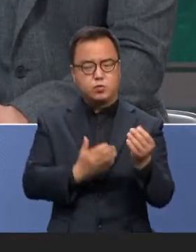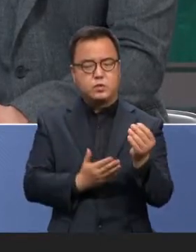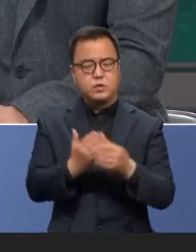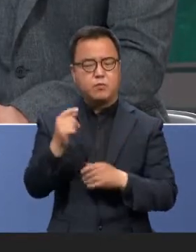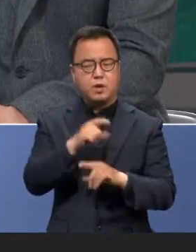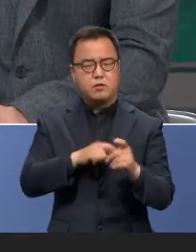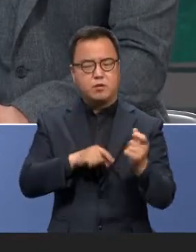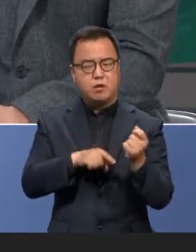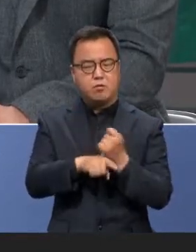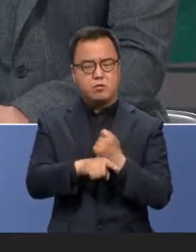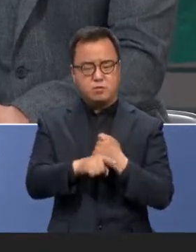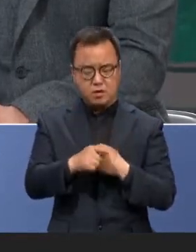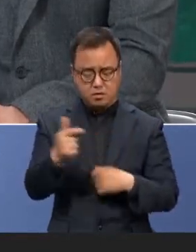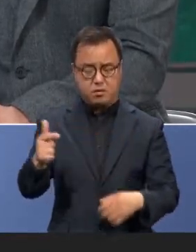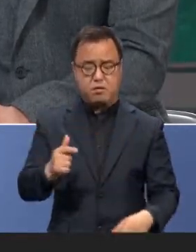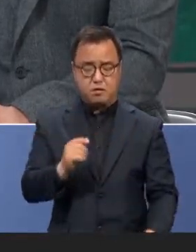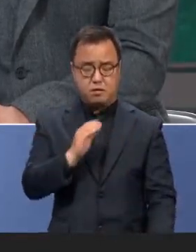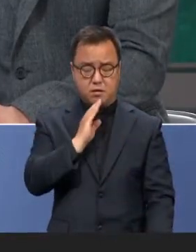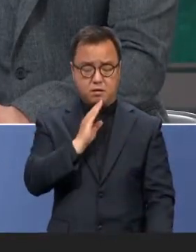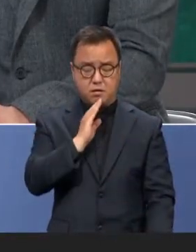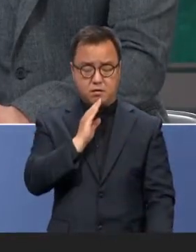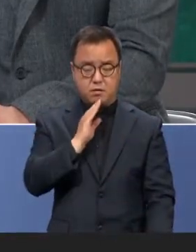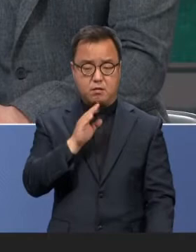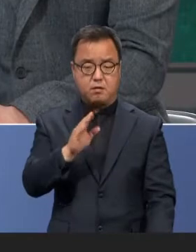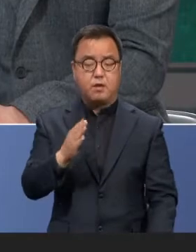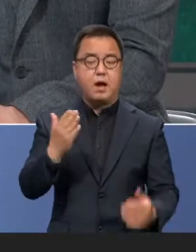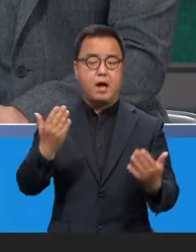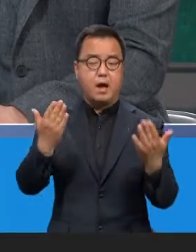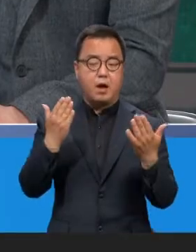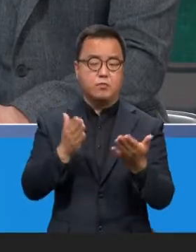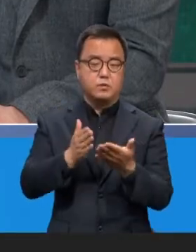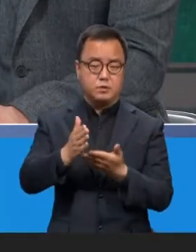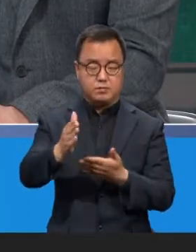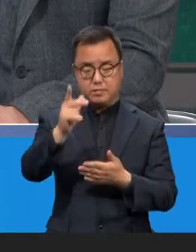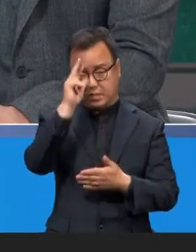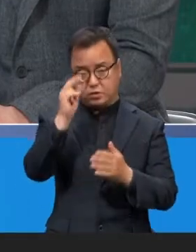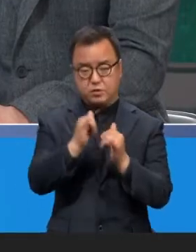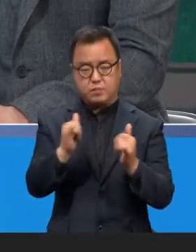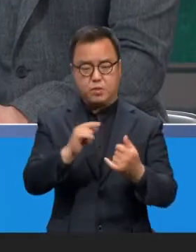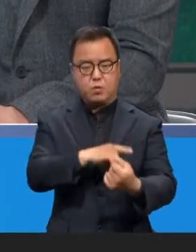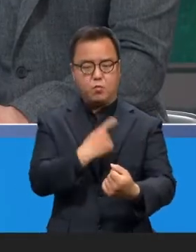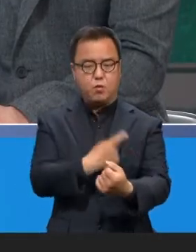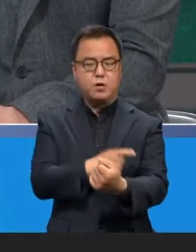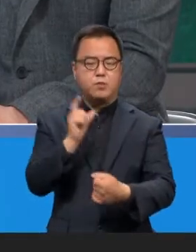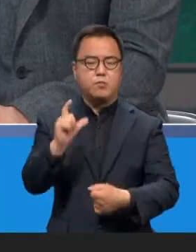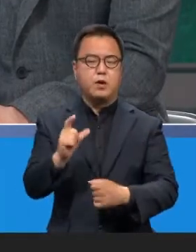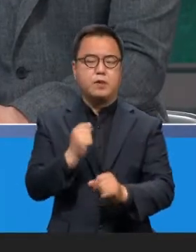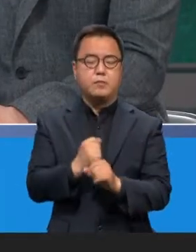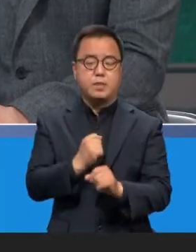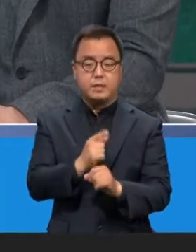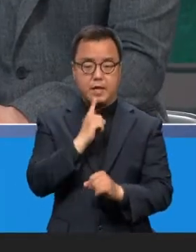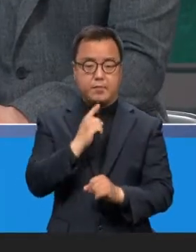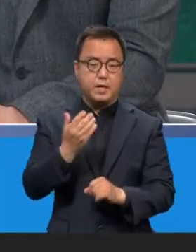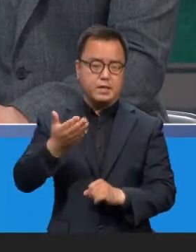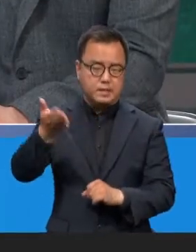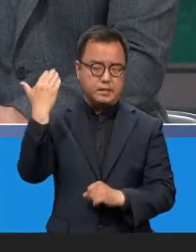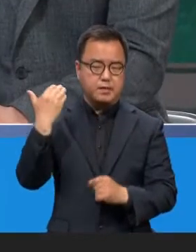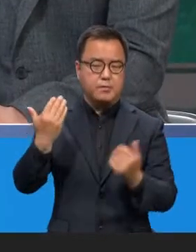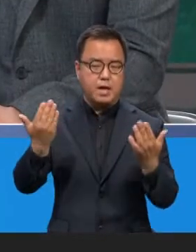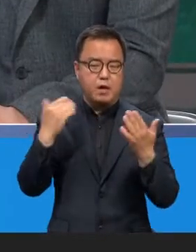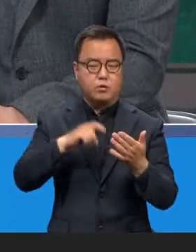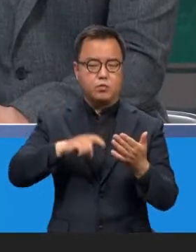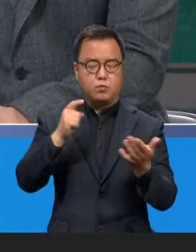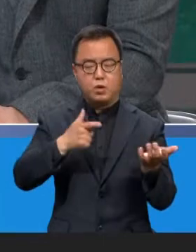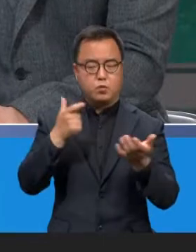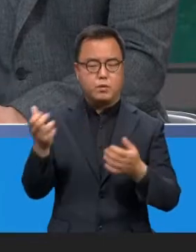판단에서 나온 대책 인데요 4 구체적으로 학교전담경찰관 등의 권한을 느립니다 기존엔 교내에서 총기를 소지하는 것만